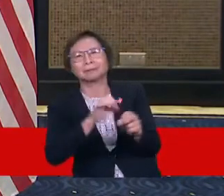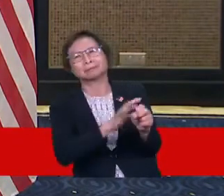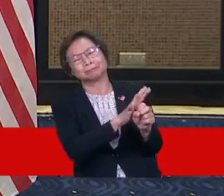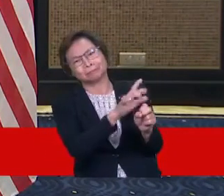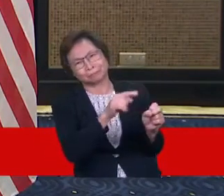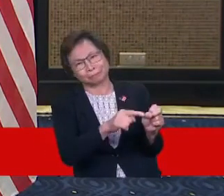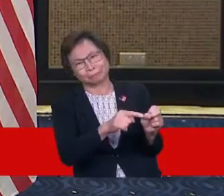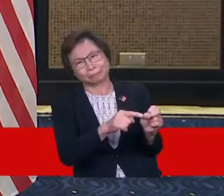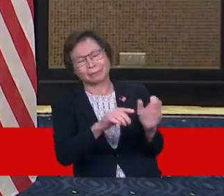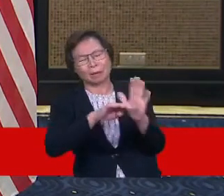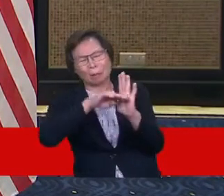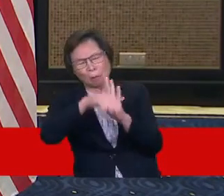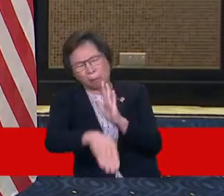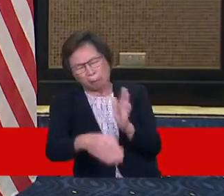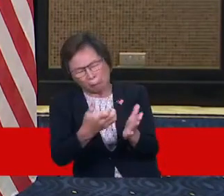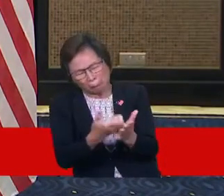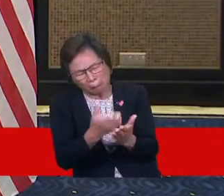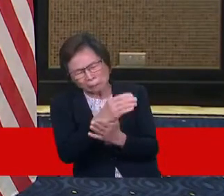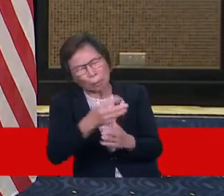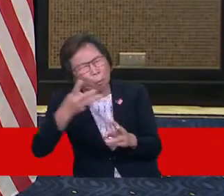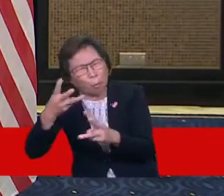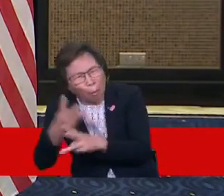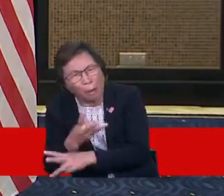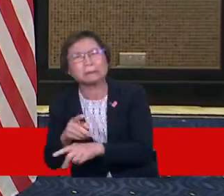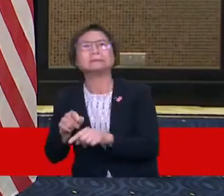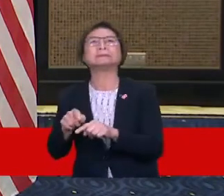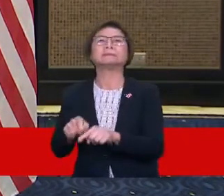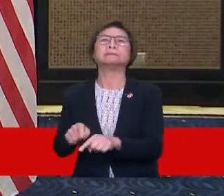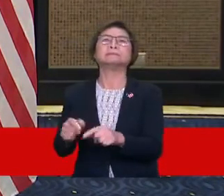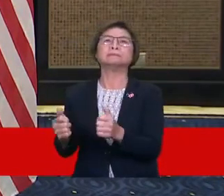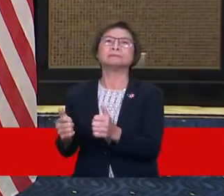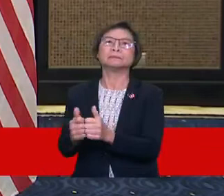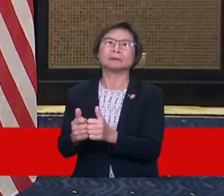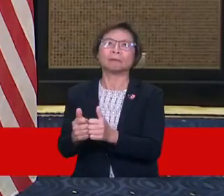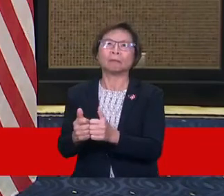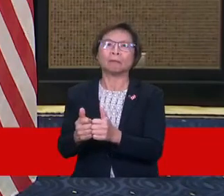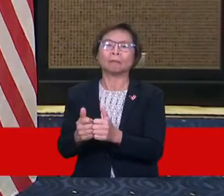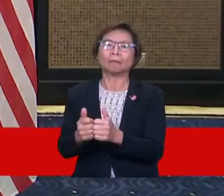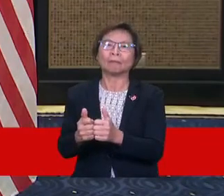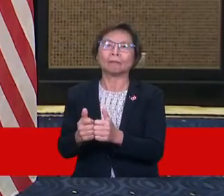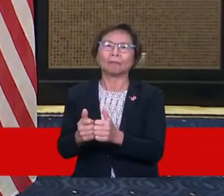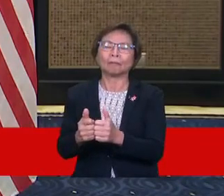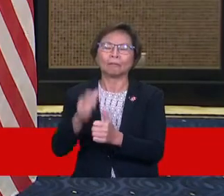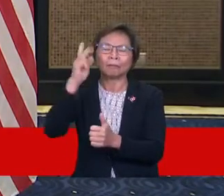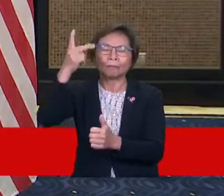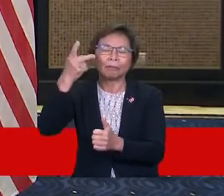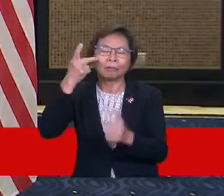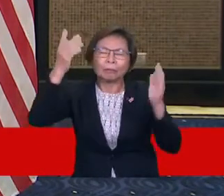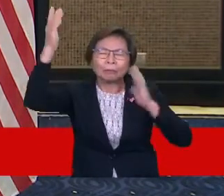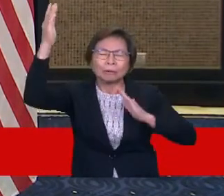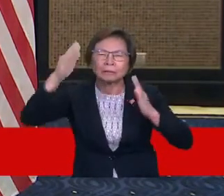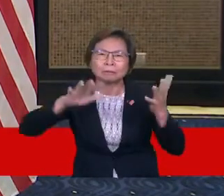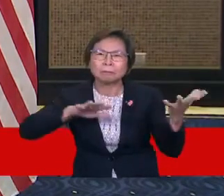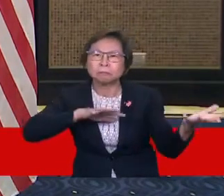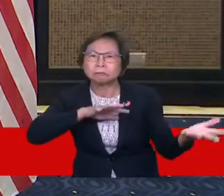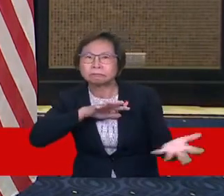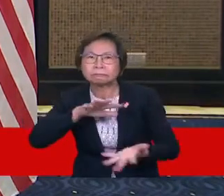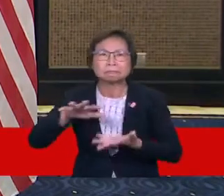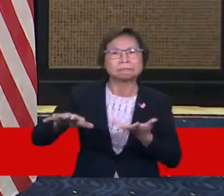kegawatan ekonomi dan diburu kan lagi dengan ketidakstabilan politik negara-negara